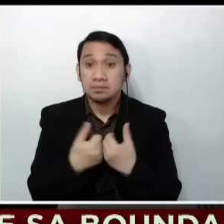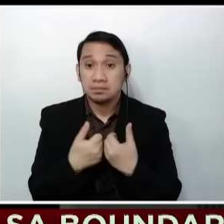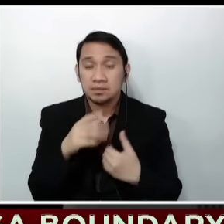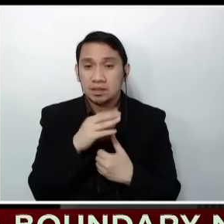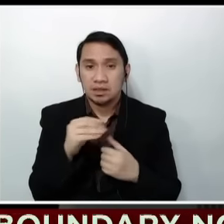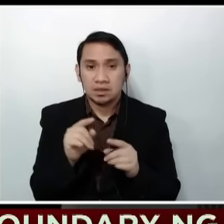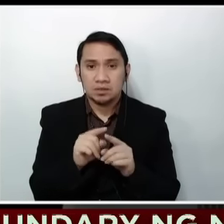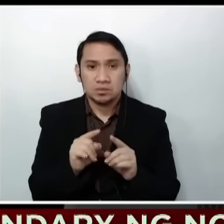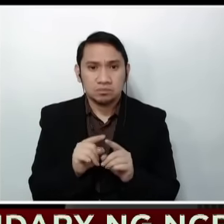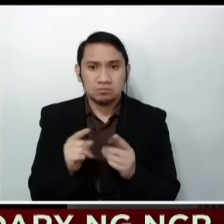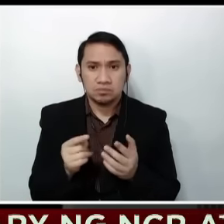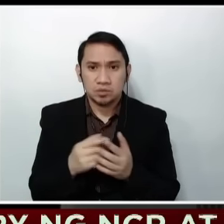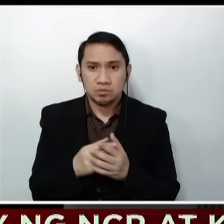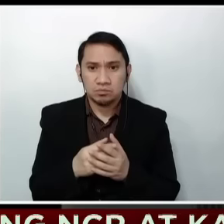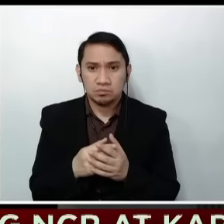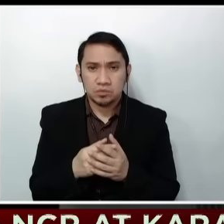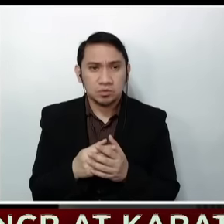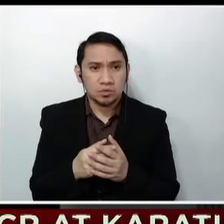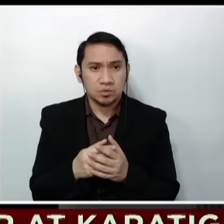sklero, yung namaga yung